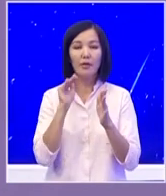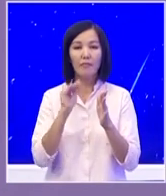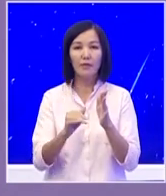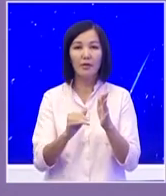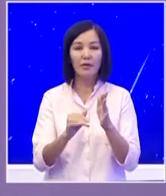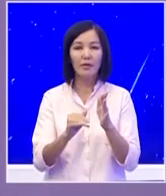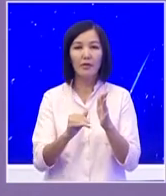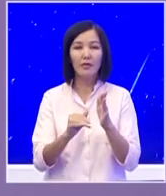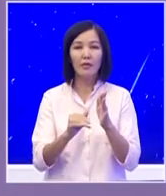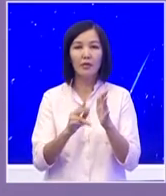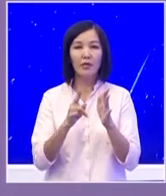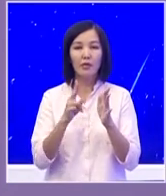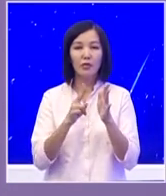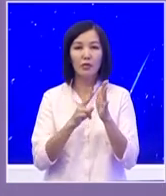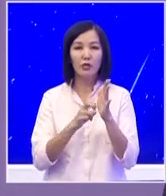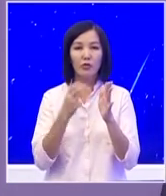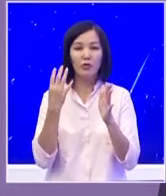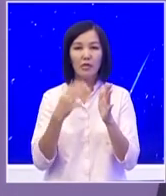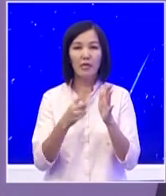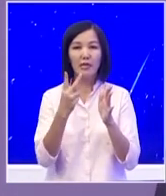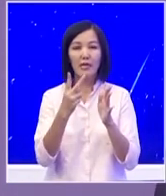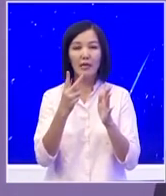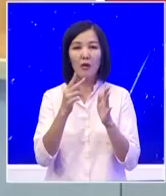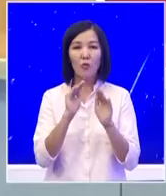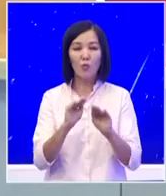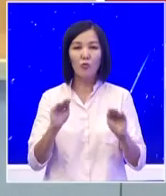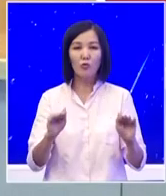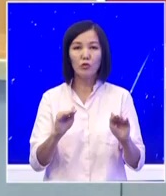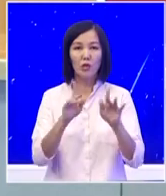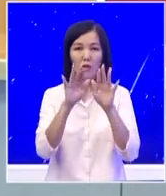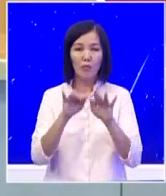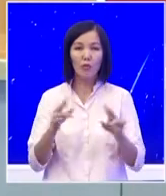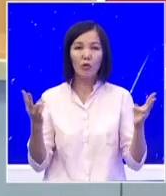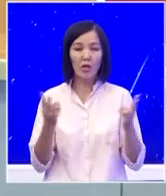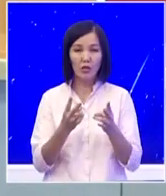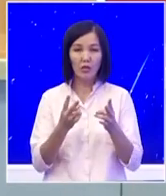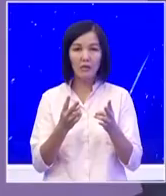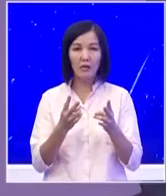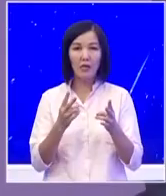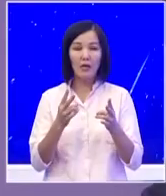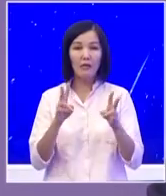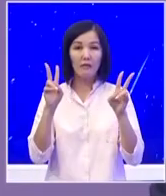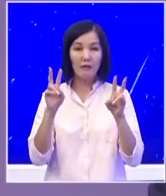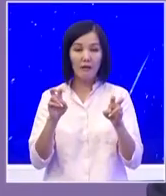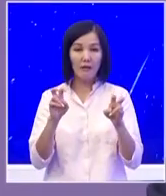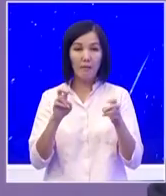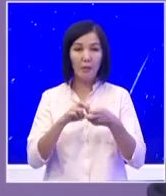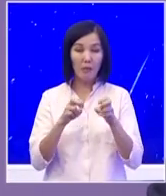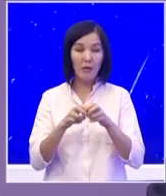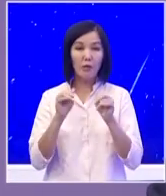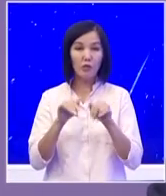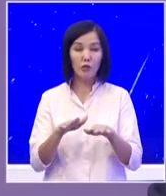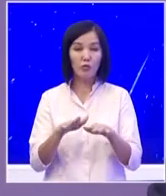91,742 оқушы компьютер құралдарға қажеттілік бар. Оған сәйкес біз аталған мәселені шешу үшін